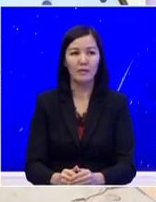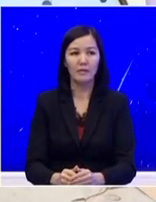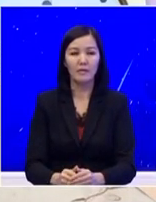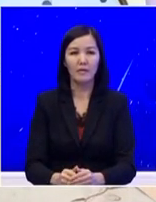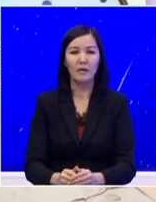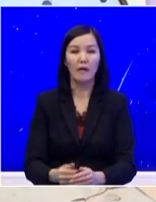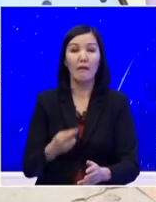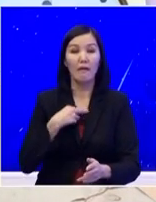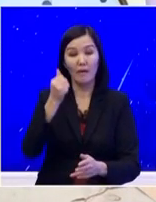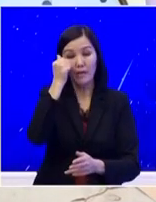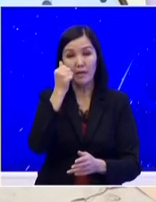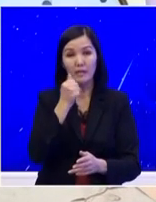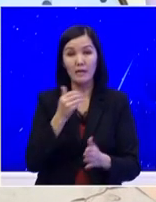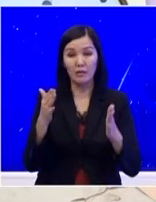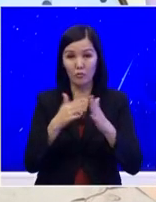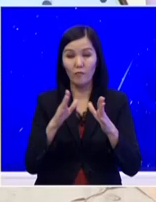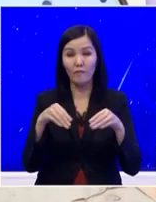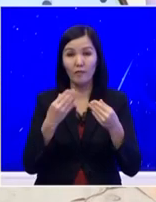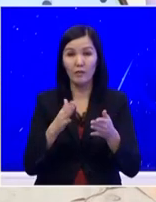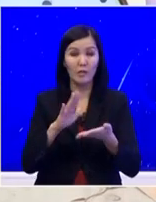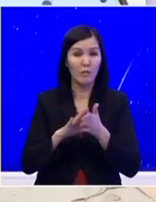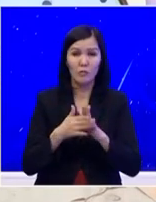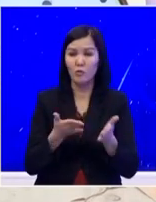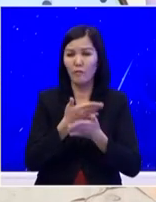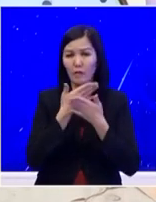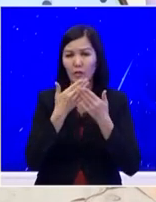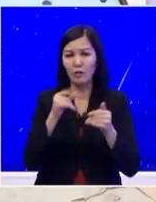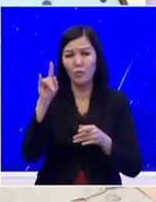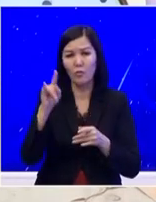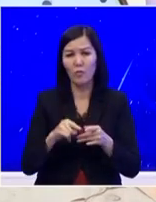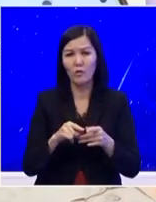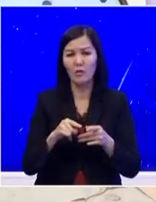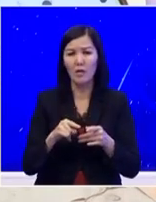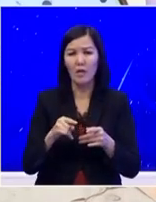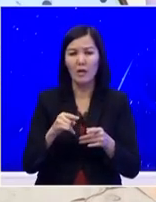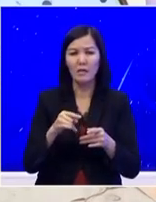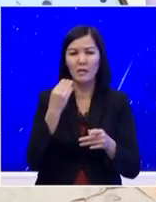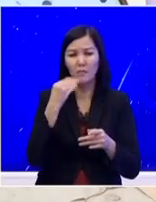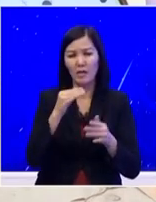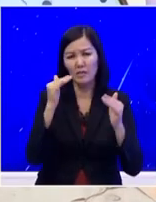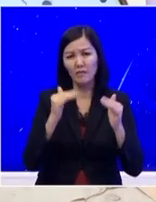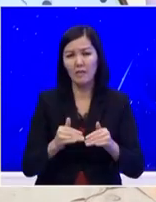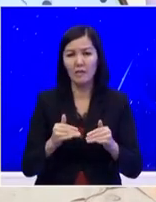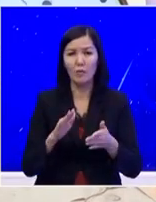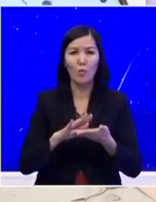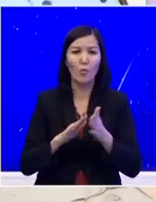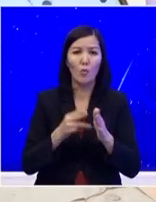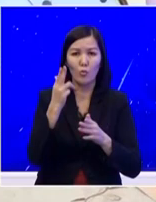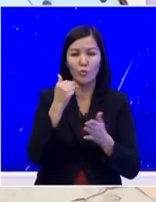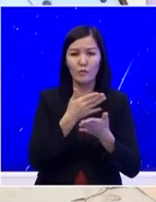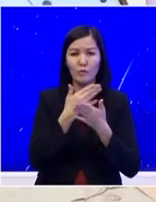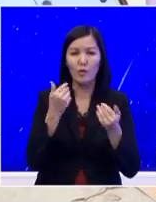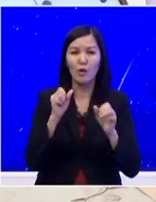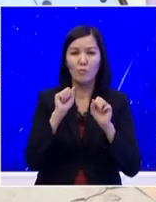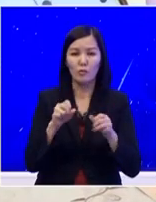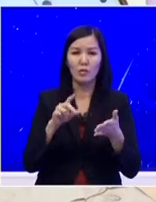Я благодарен, что нам выдали дом, но условий здесь нет. Окна и линолеум некачественные. Я не жалуюсь, но удобств нет. Можно же выдать